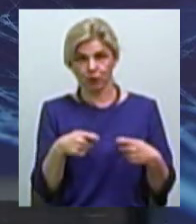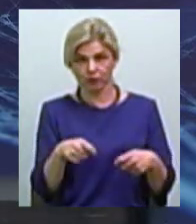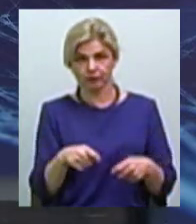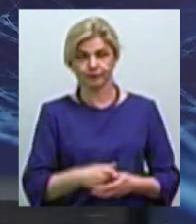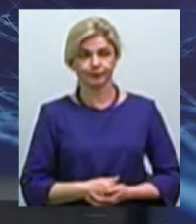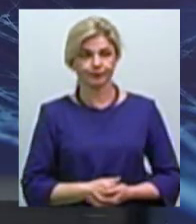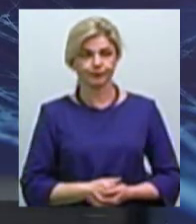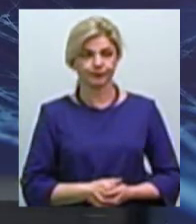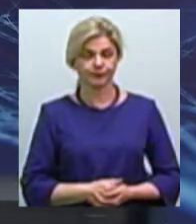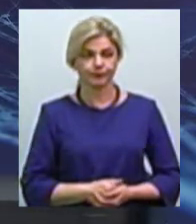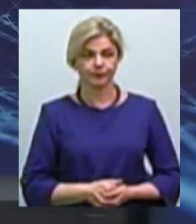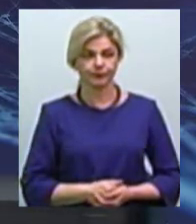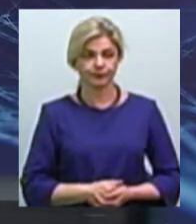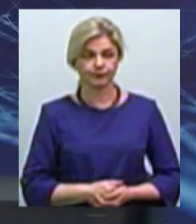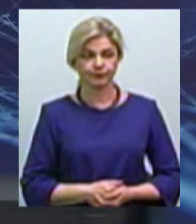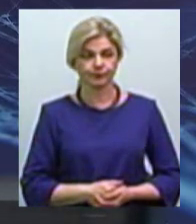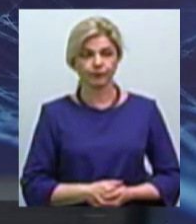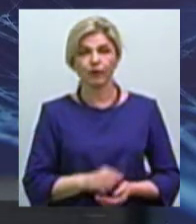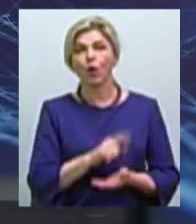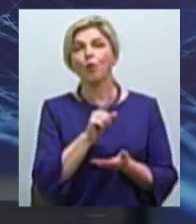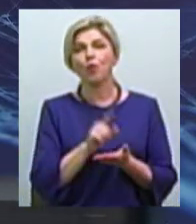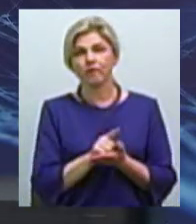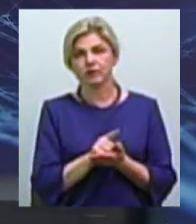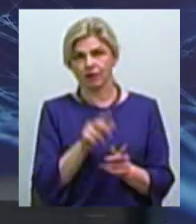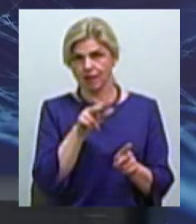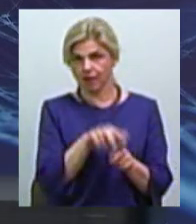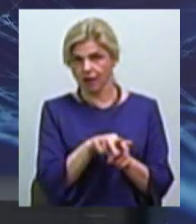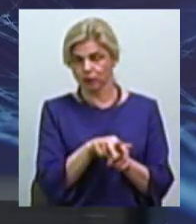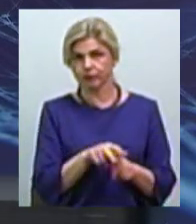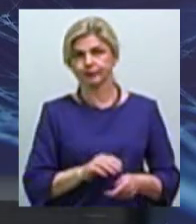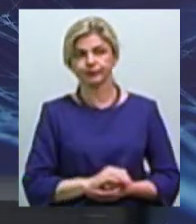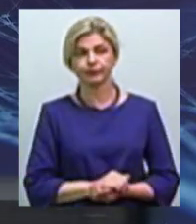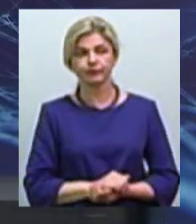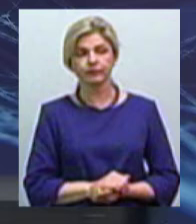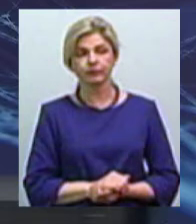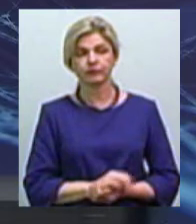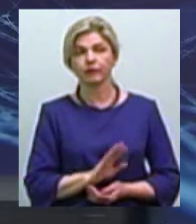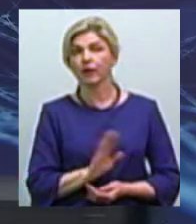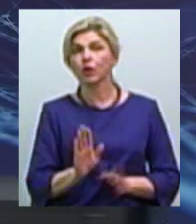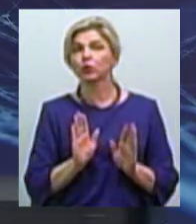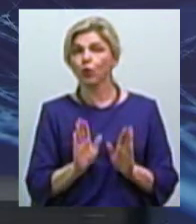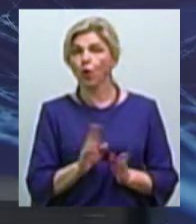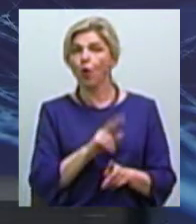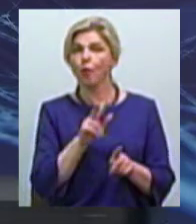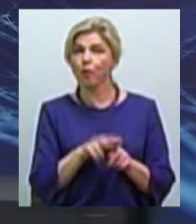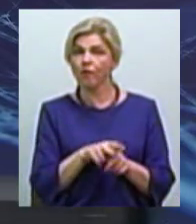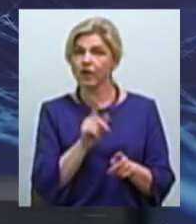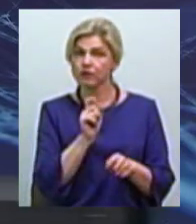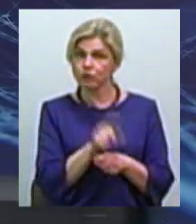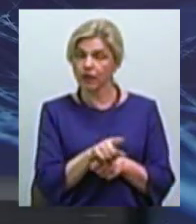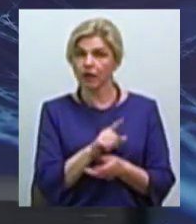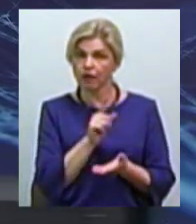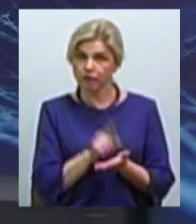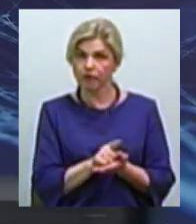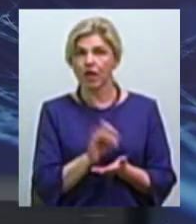торгівлею. Це якісь обов'язки накладує. І не лише обов'язки, а ще й, наприклад, для того,